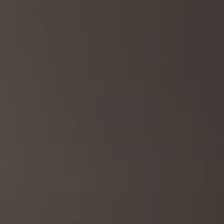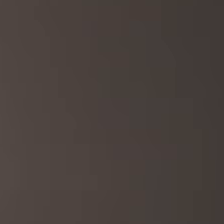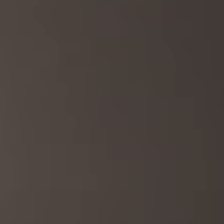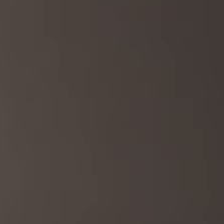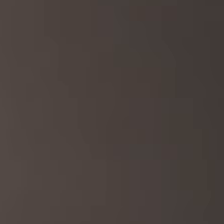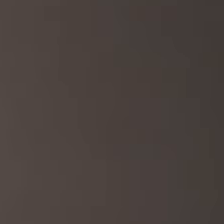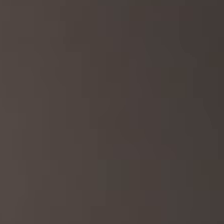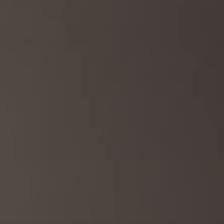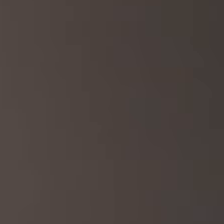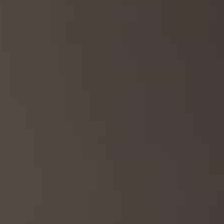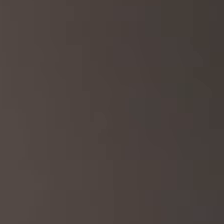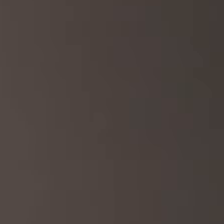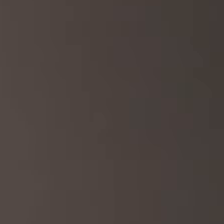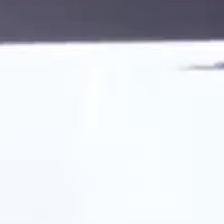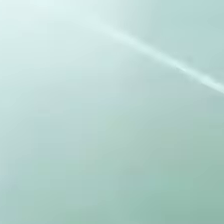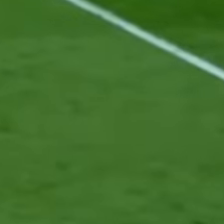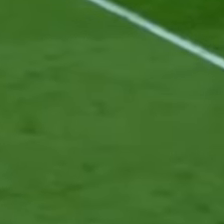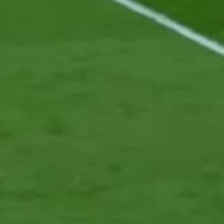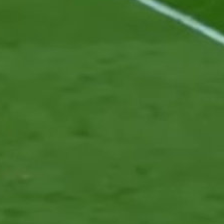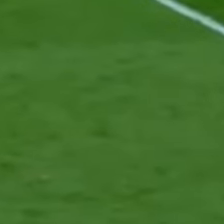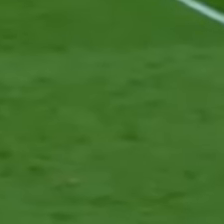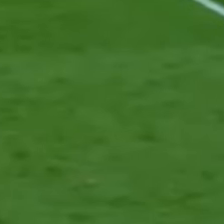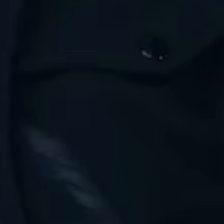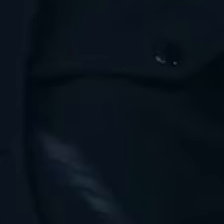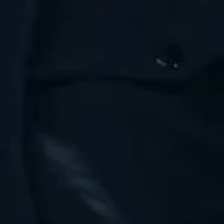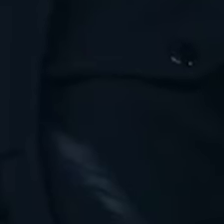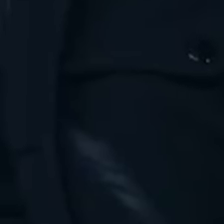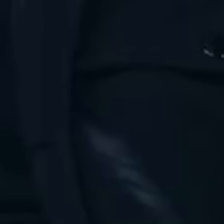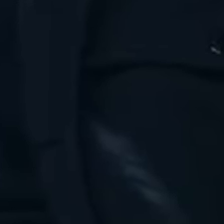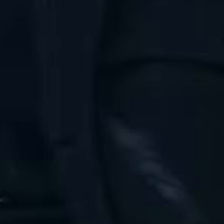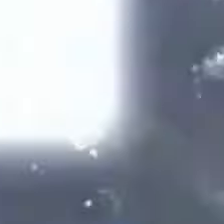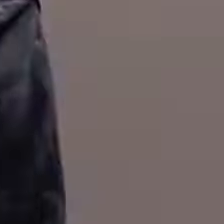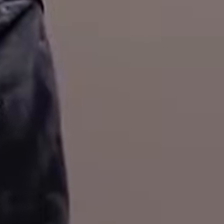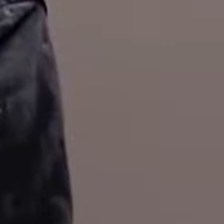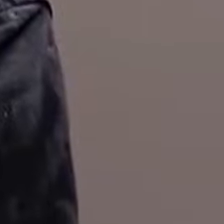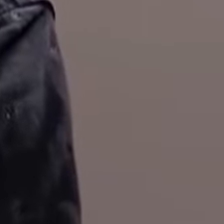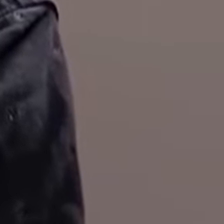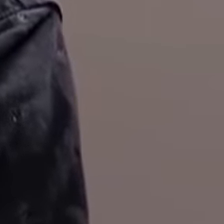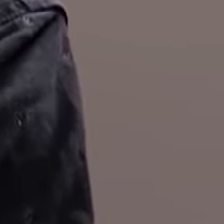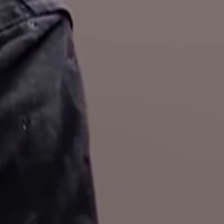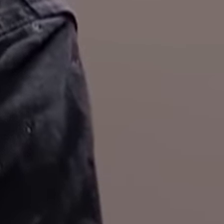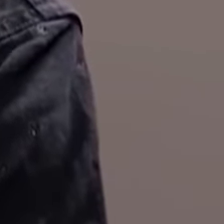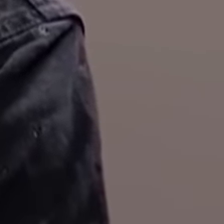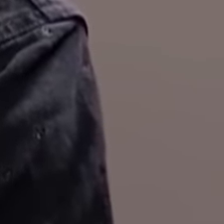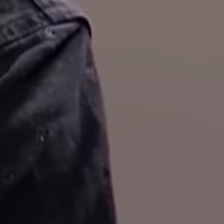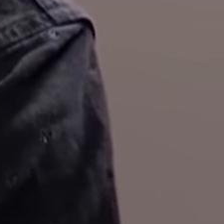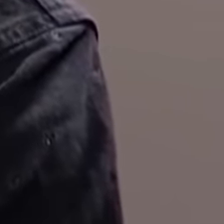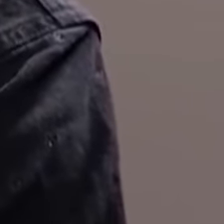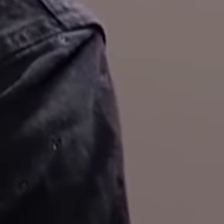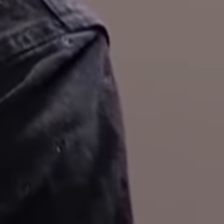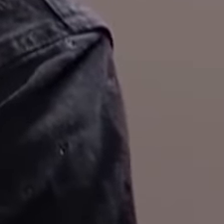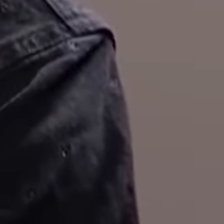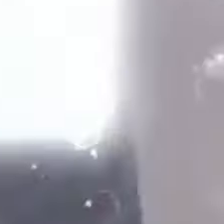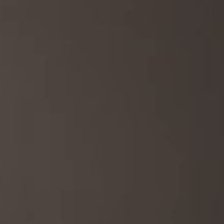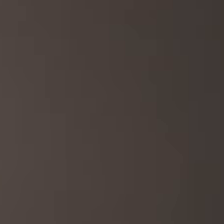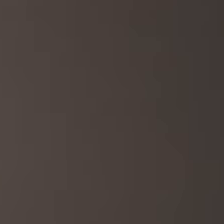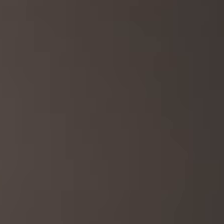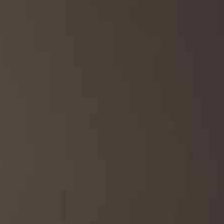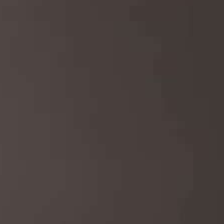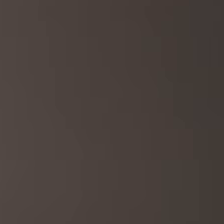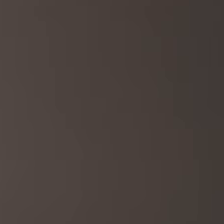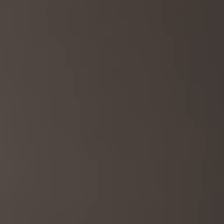საქართველოს ნაკრებისა და ვალენსიის მეკარე გიორგი მამარდაშვილი. გვანში გავიზარდეთ, გვანში ცხოვრობდით.